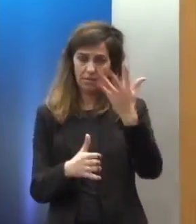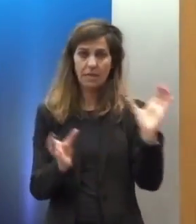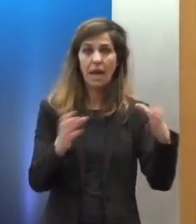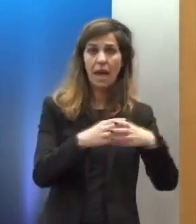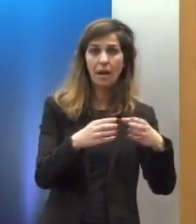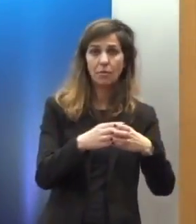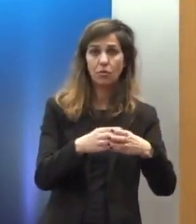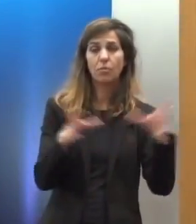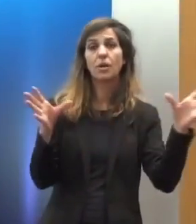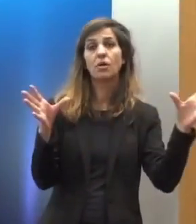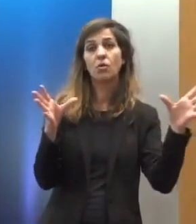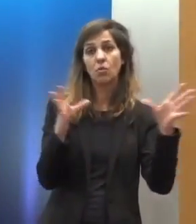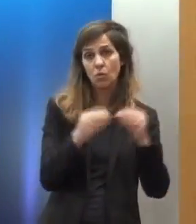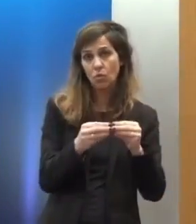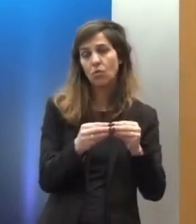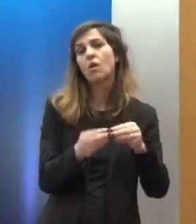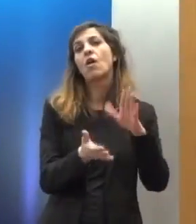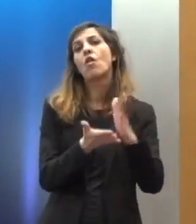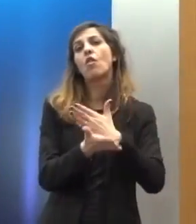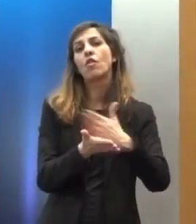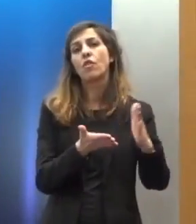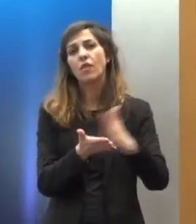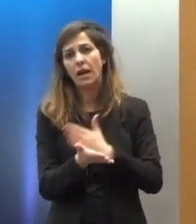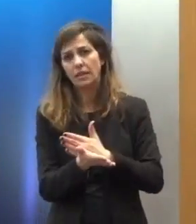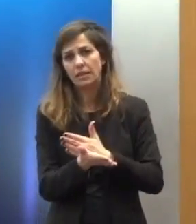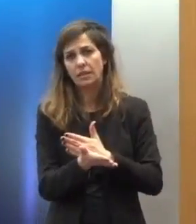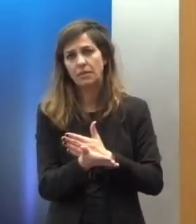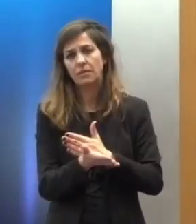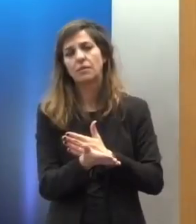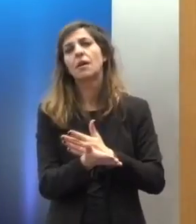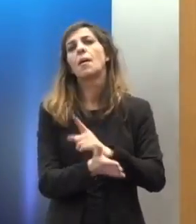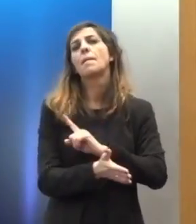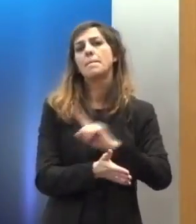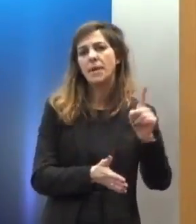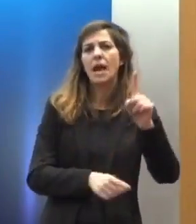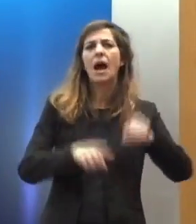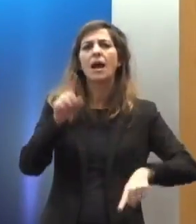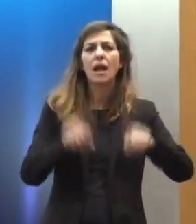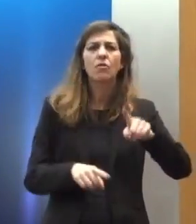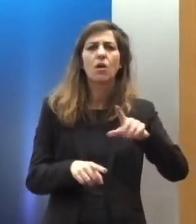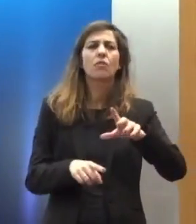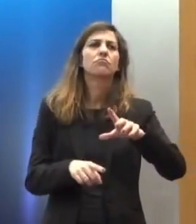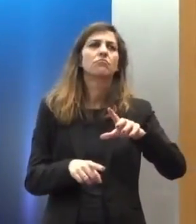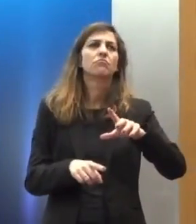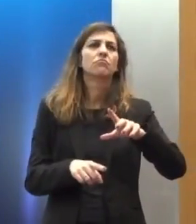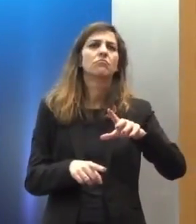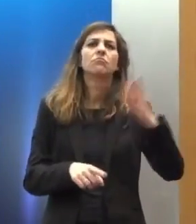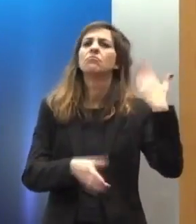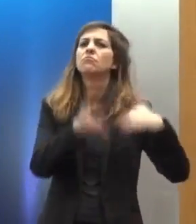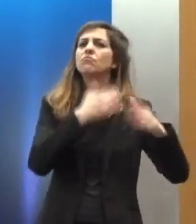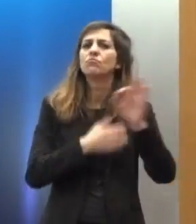την Εξάλληψη των Φυλετικών Διακρίσεων τον Αύγουστο του 2016, αλλά και της Οικουμενικής